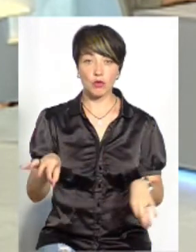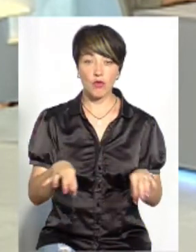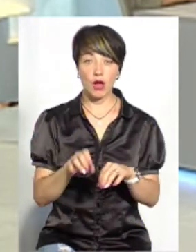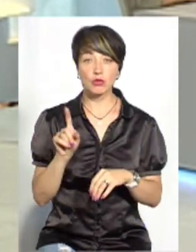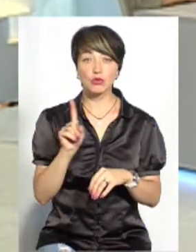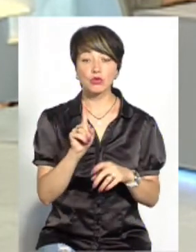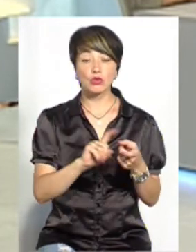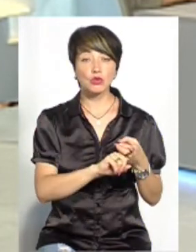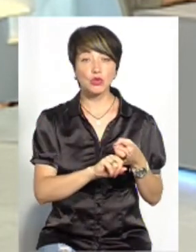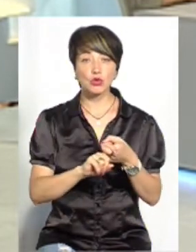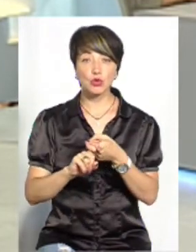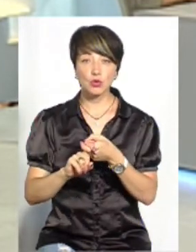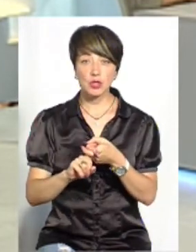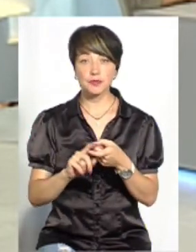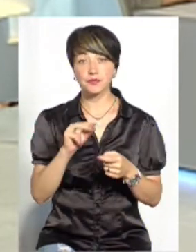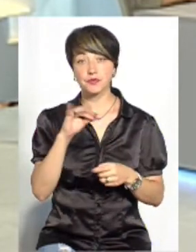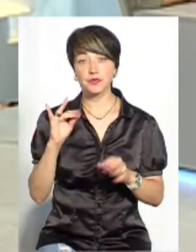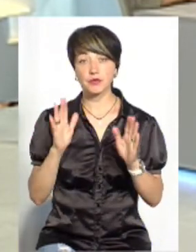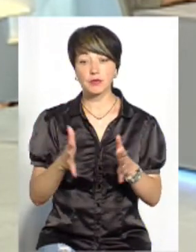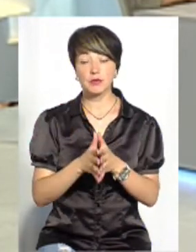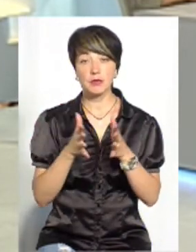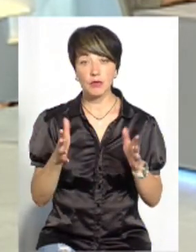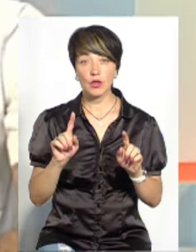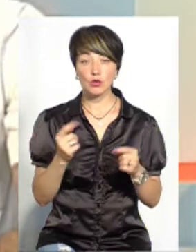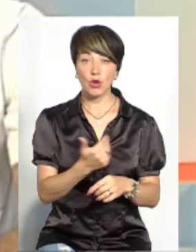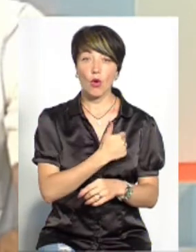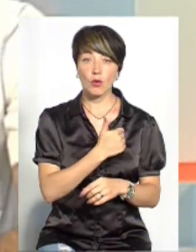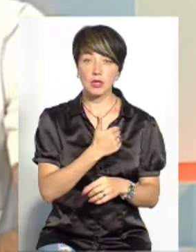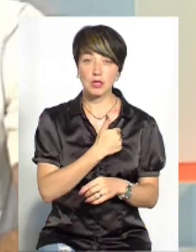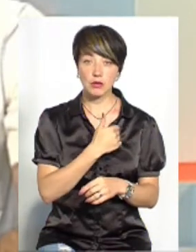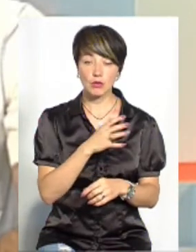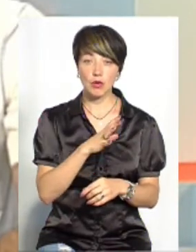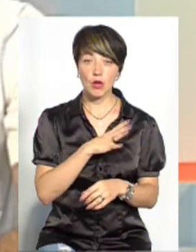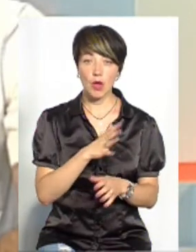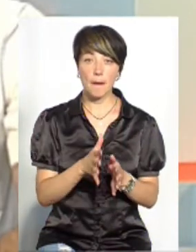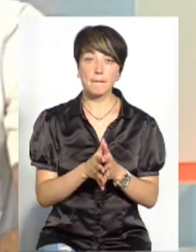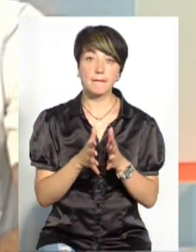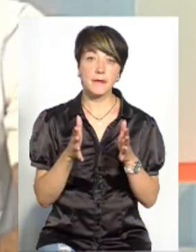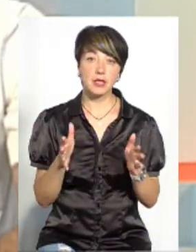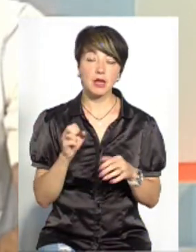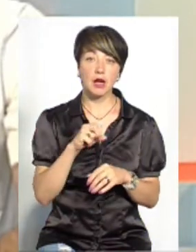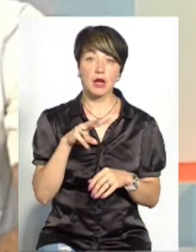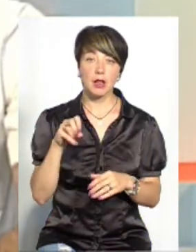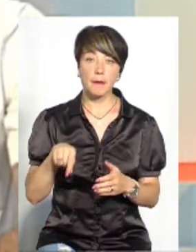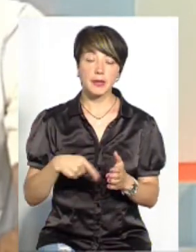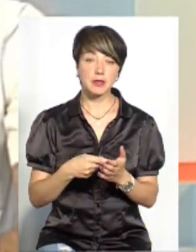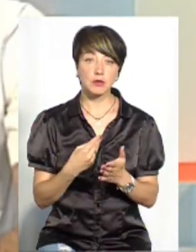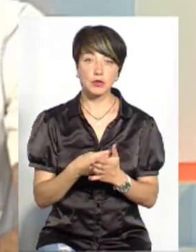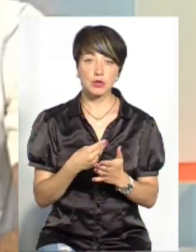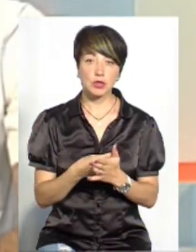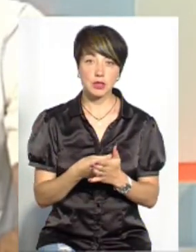Що стосується, чи буде їх більше, дуже б хотілося, щоб їх було більше, але навряд чи міський бюджет зможе